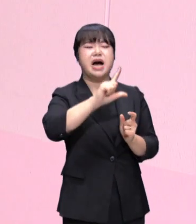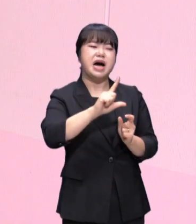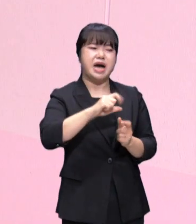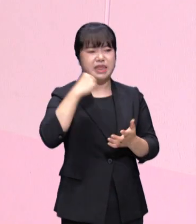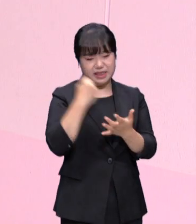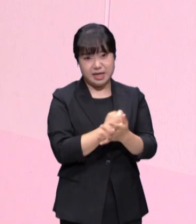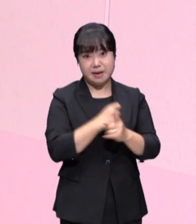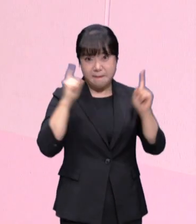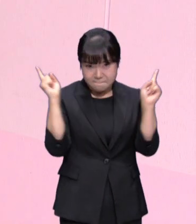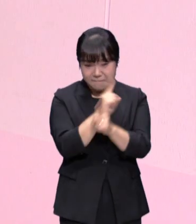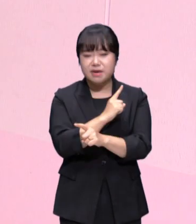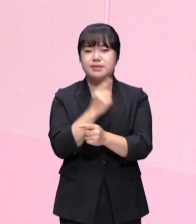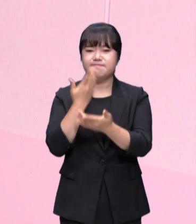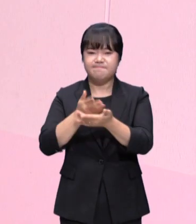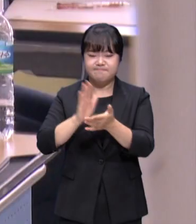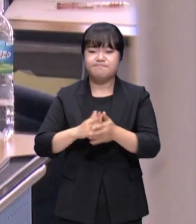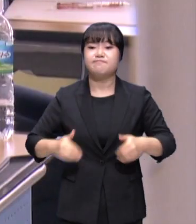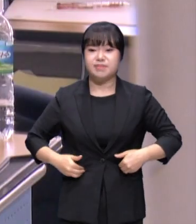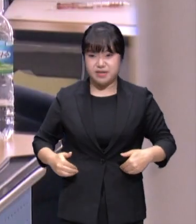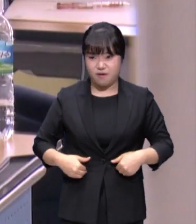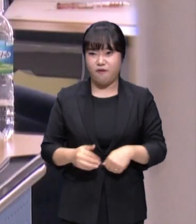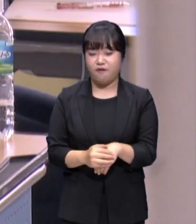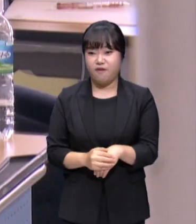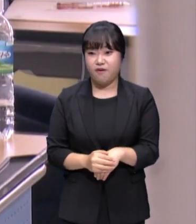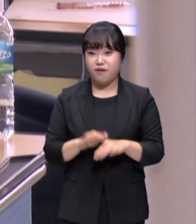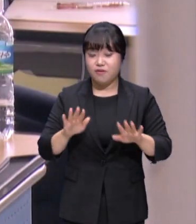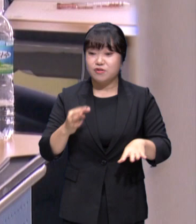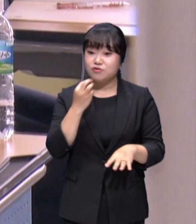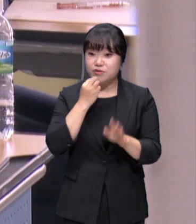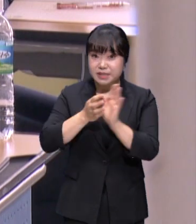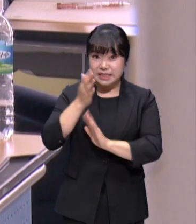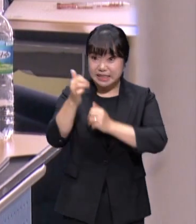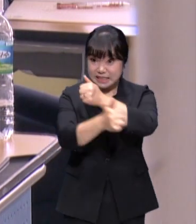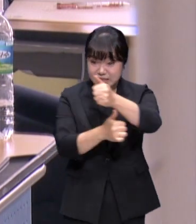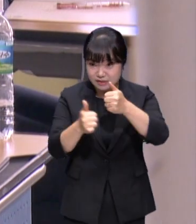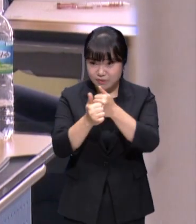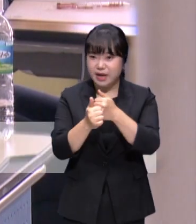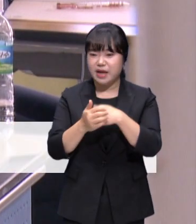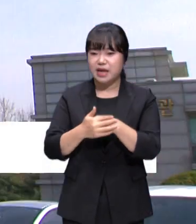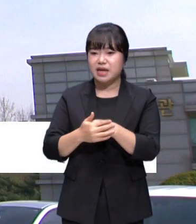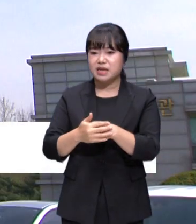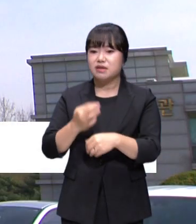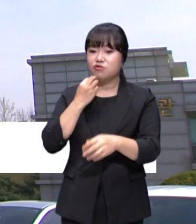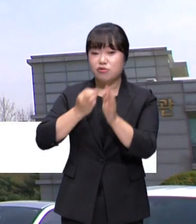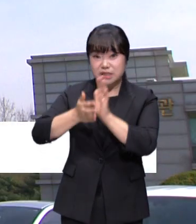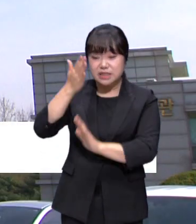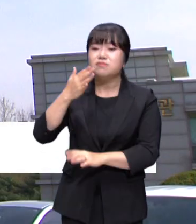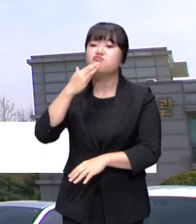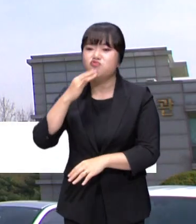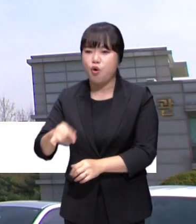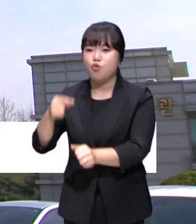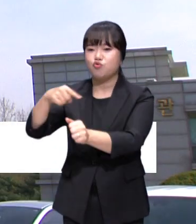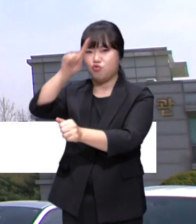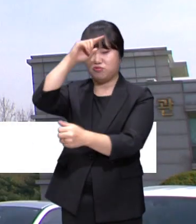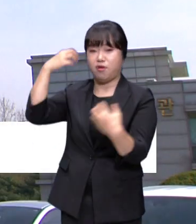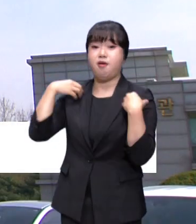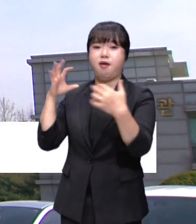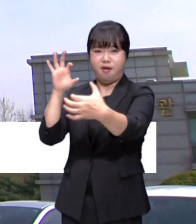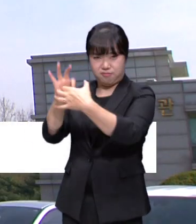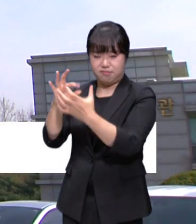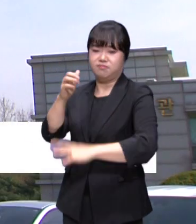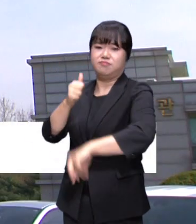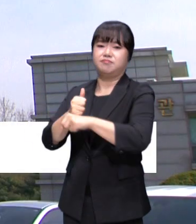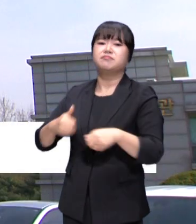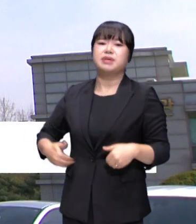마지막은 서울의 교육입니다. 김영기 시의장은 서울시의회가 시청뿐 아니라 교육청도 담당하는 기관임을 강조하고